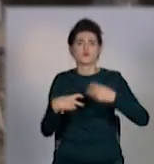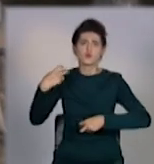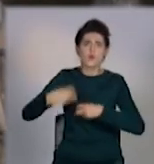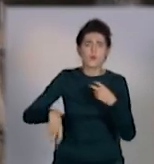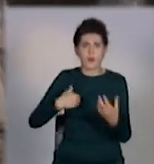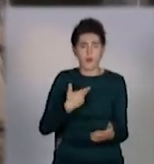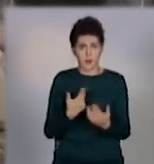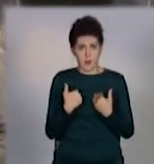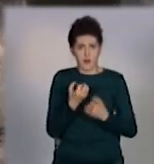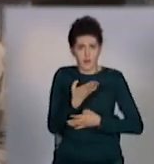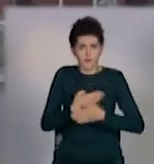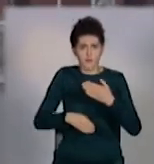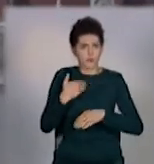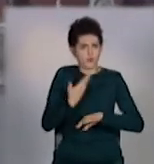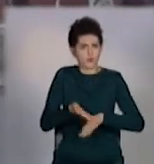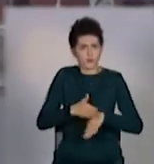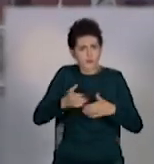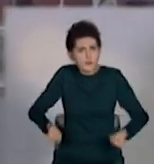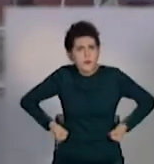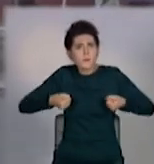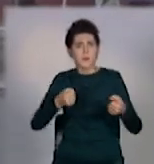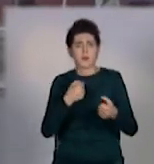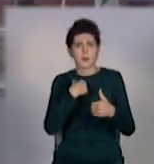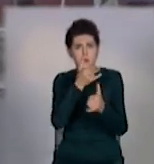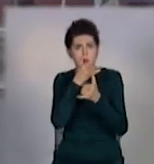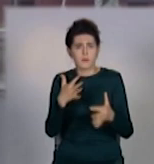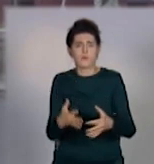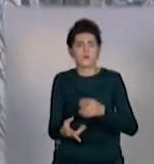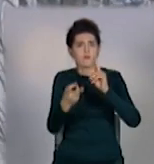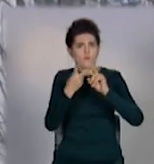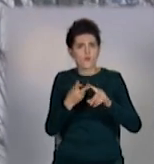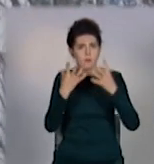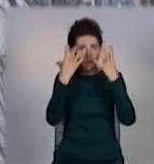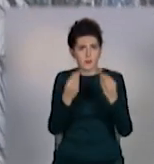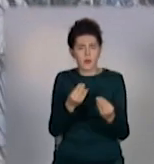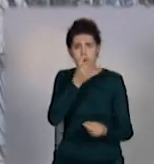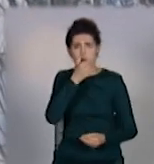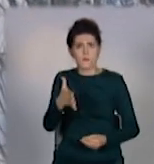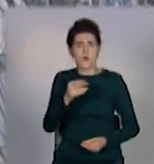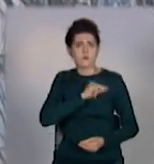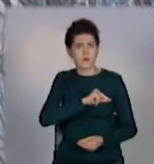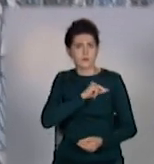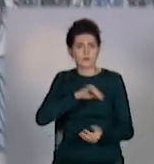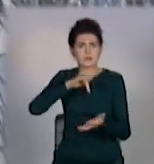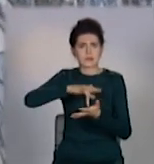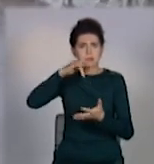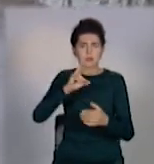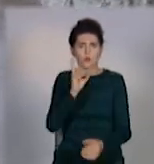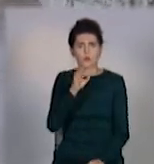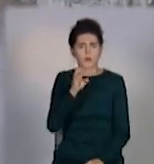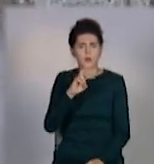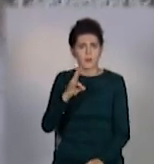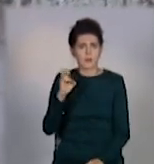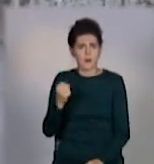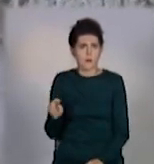я ці баклажки таскати не можу. На другу добу без водопостачання не змогла працювати центральна котельня. Минулої ночі опалення